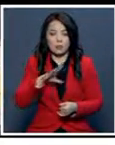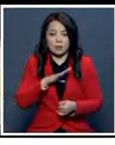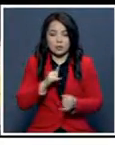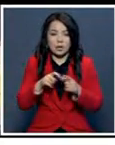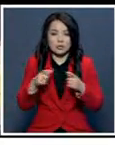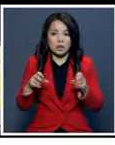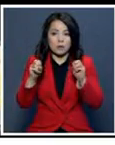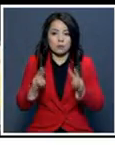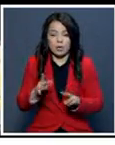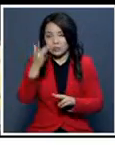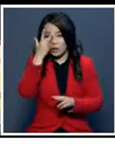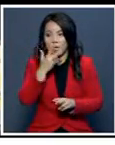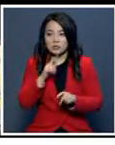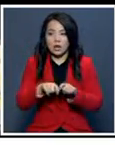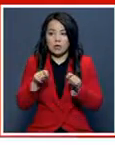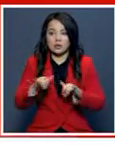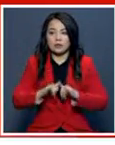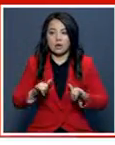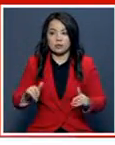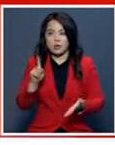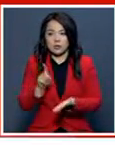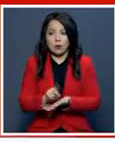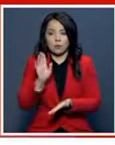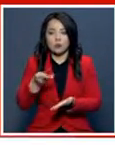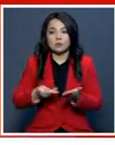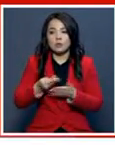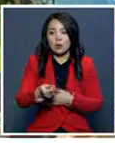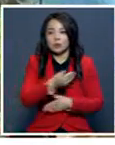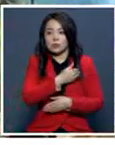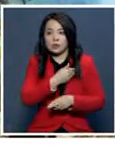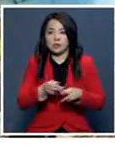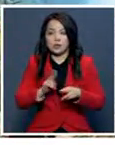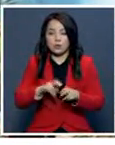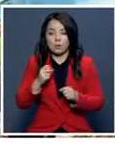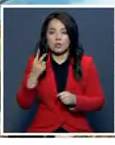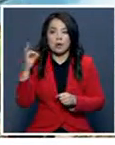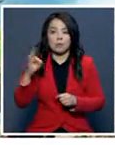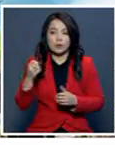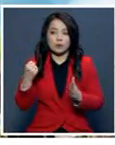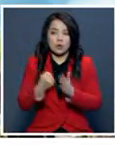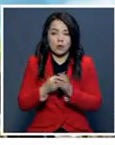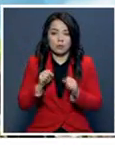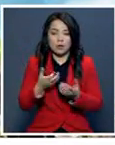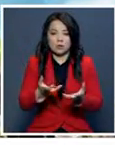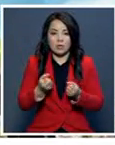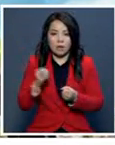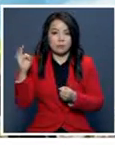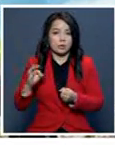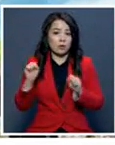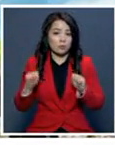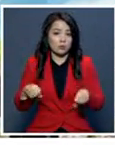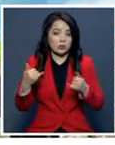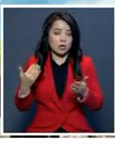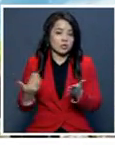пластик карталар жазда іске қосылады. Онымен кез келген төлемді жасап, әр саудадан 2%-ға дейін кэшбэк алуға болады. Және